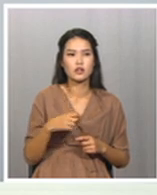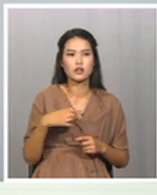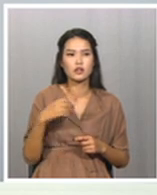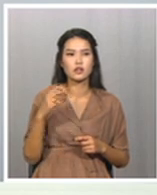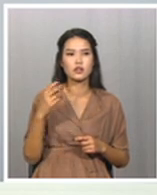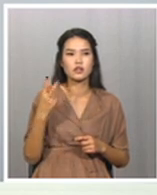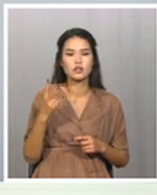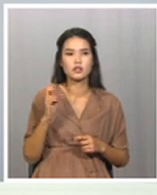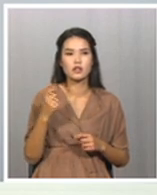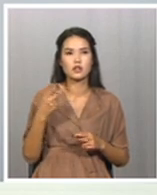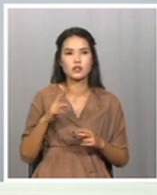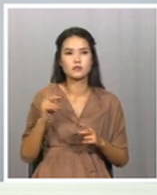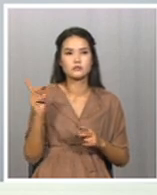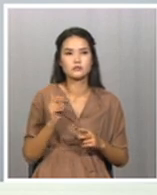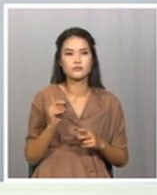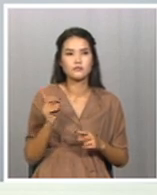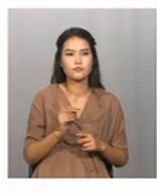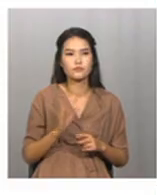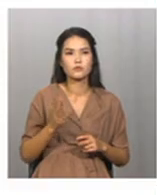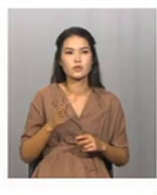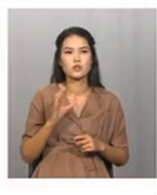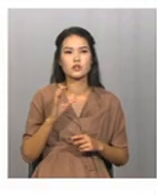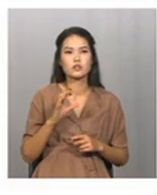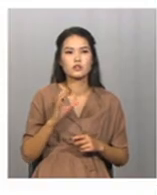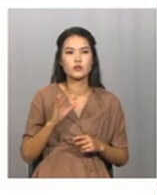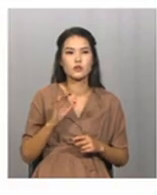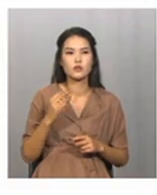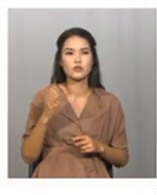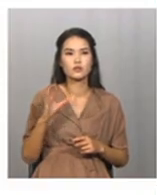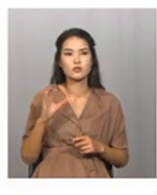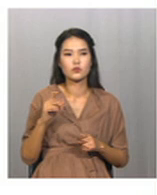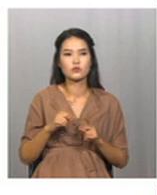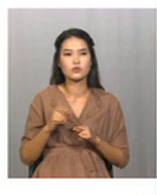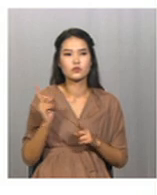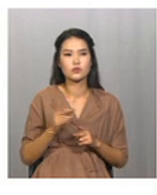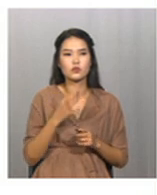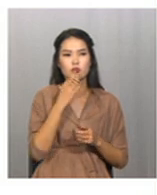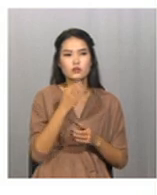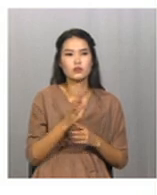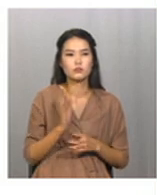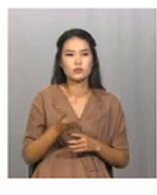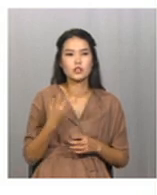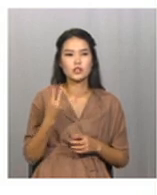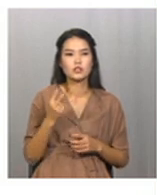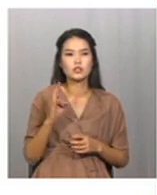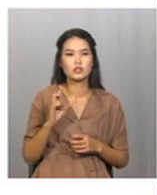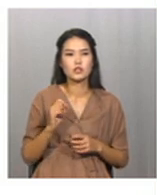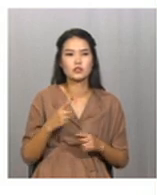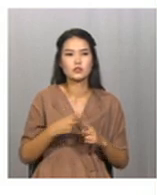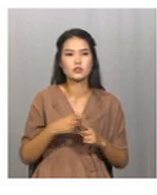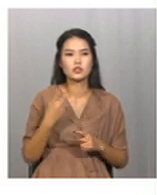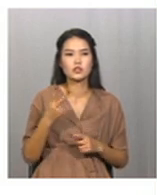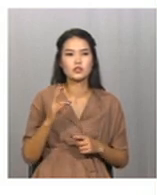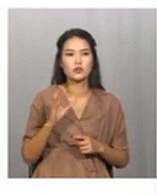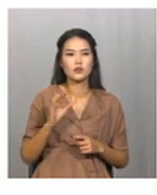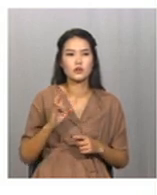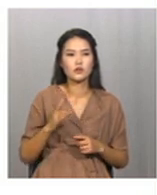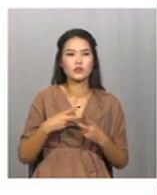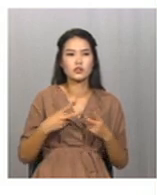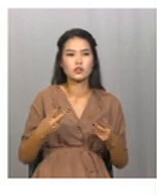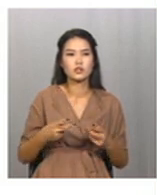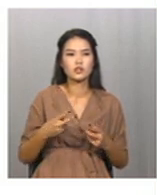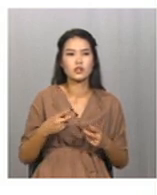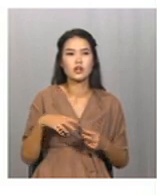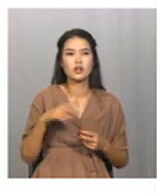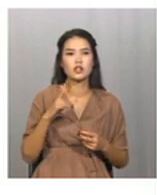иондық теңдеуде су молекуласы қалады. Бұдан қорытынды шығаратын болсақ, негіз қышқылмен әрекеттесіп,